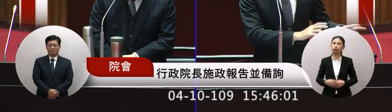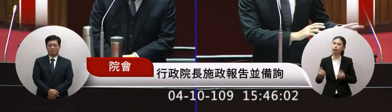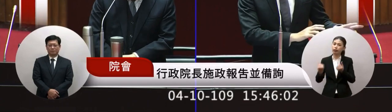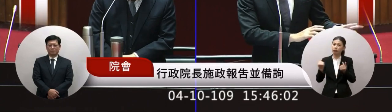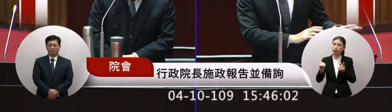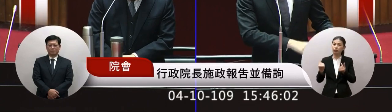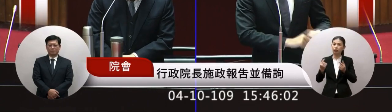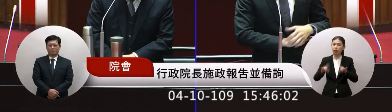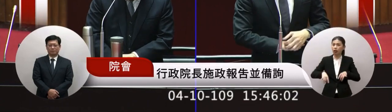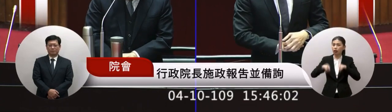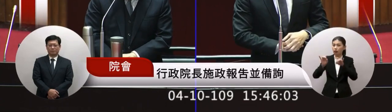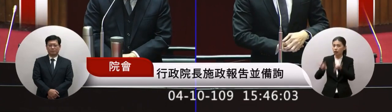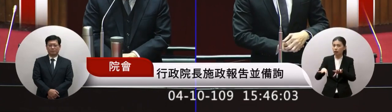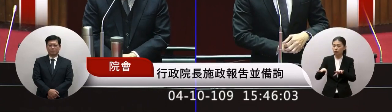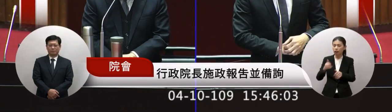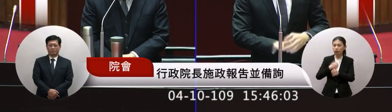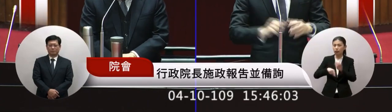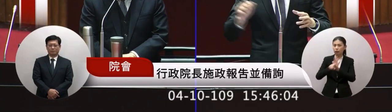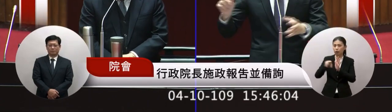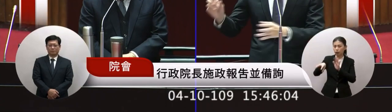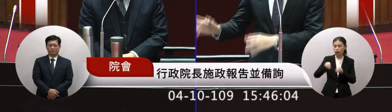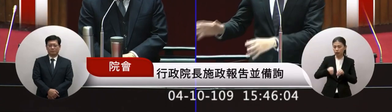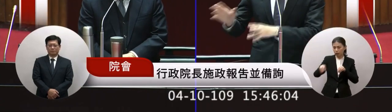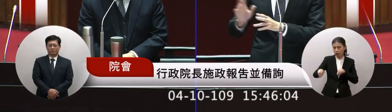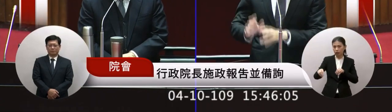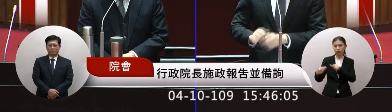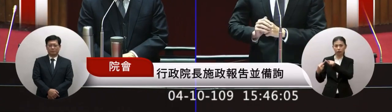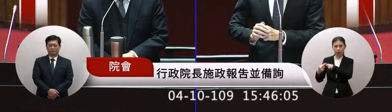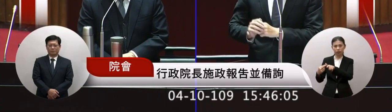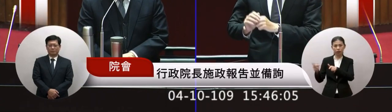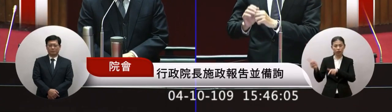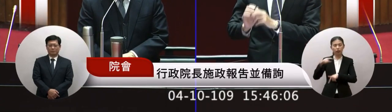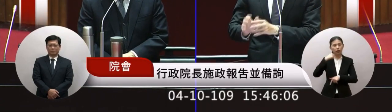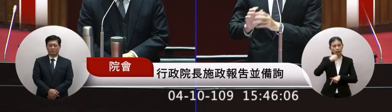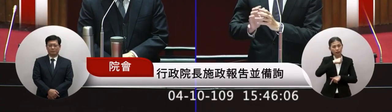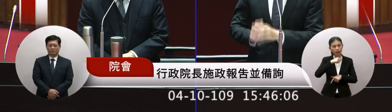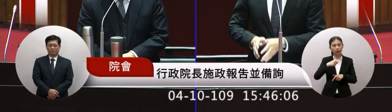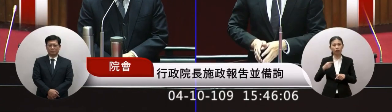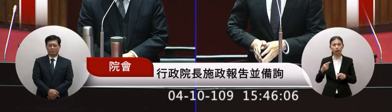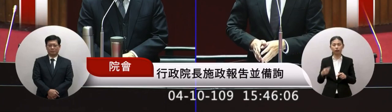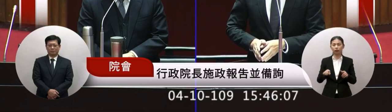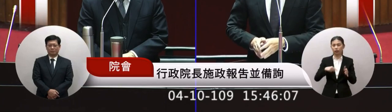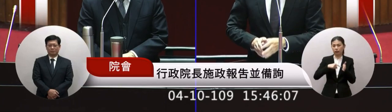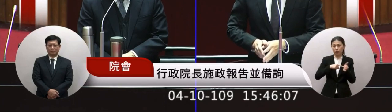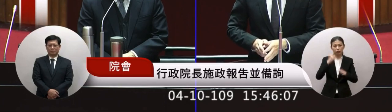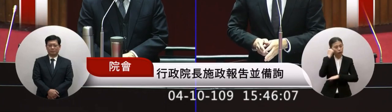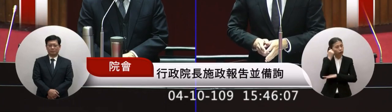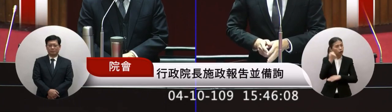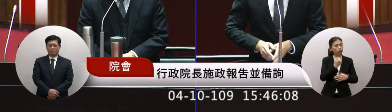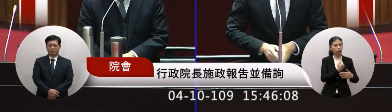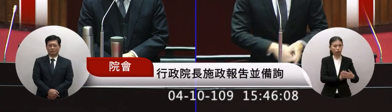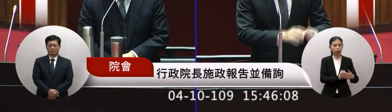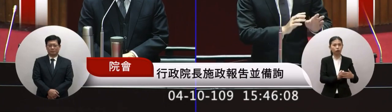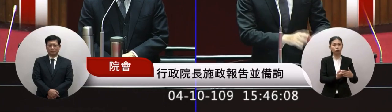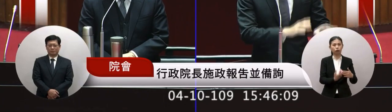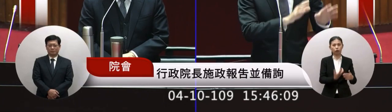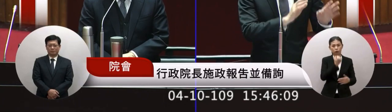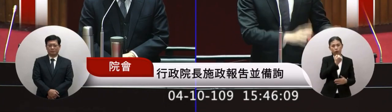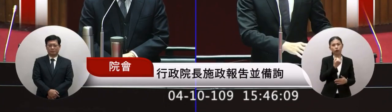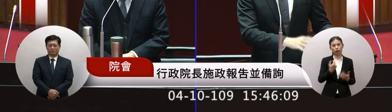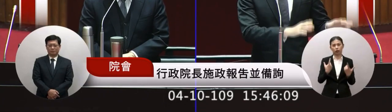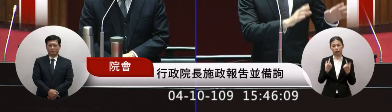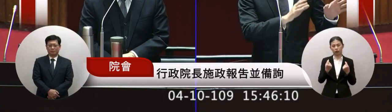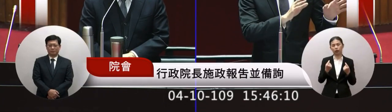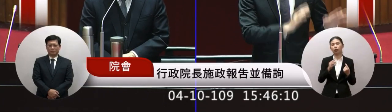澳洲的这个代表处的网站，伊介绍讲来台湾移亲申请居留权的这个方法内底，伊有缘还佫